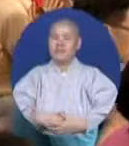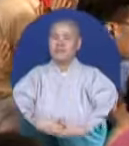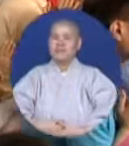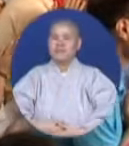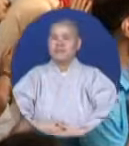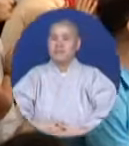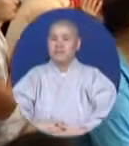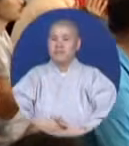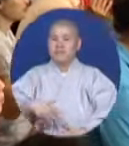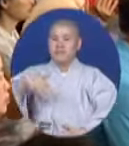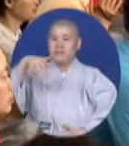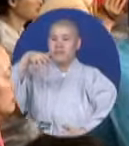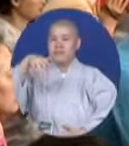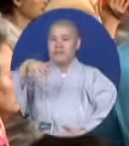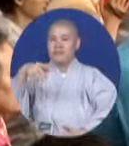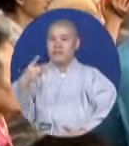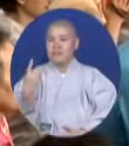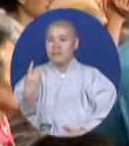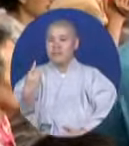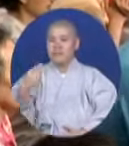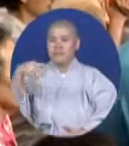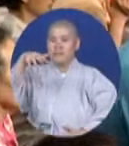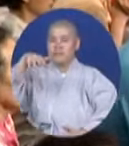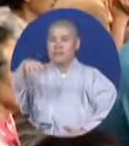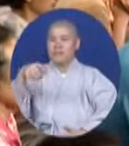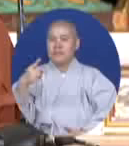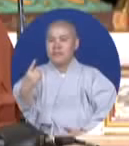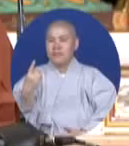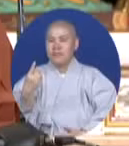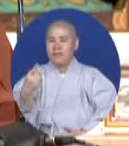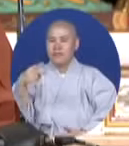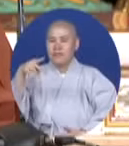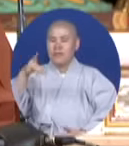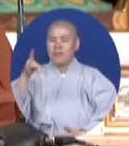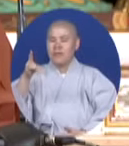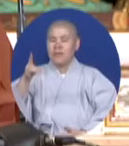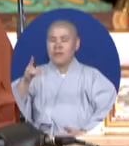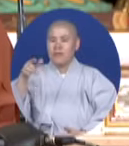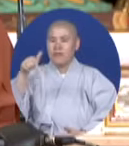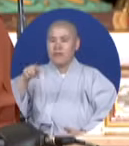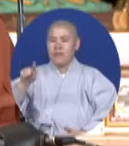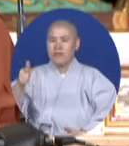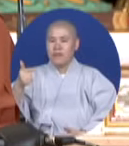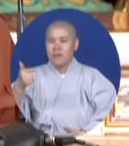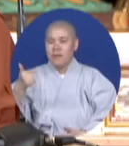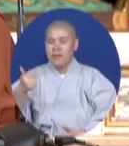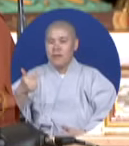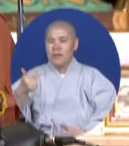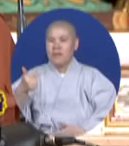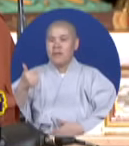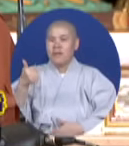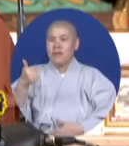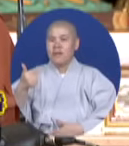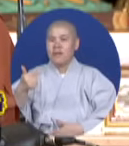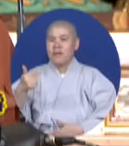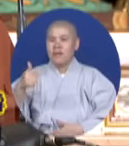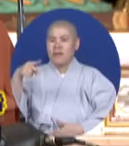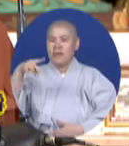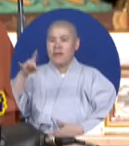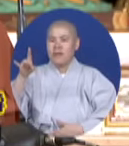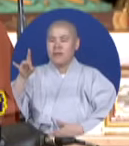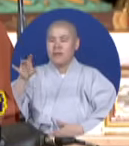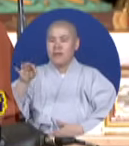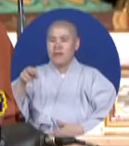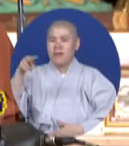초초 을 새가 은 생사